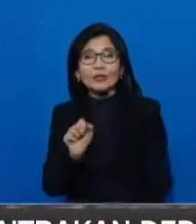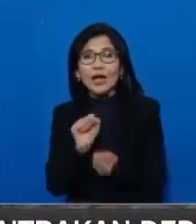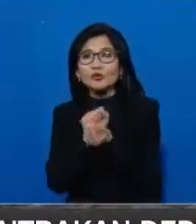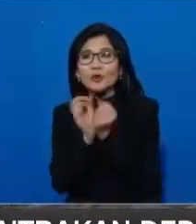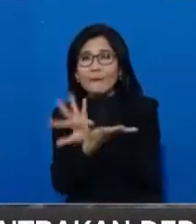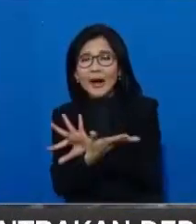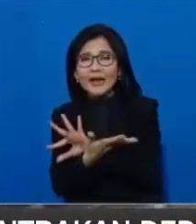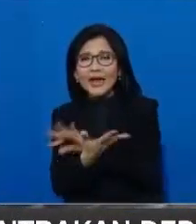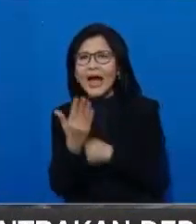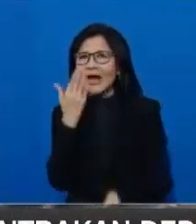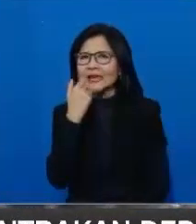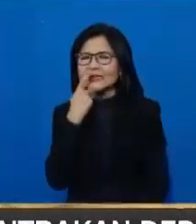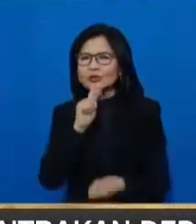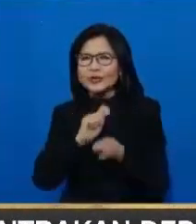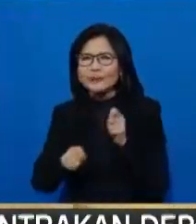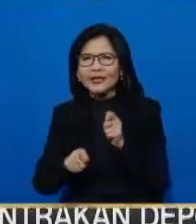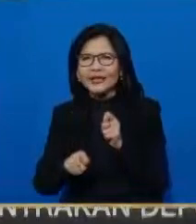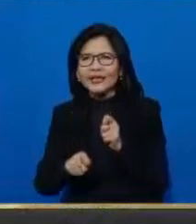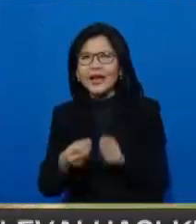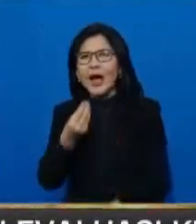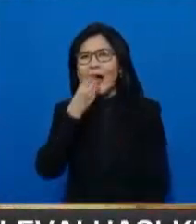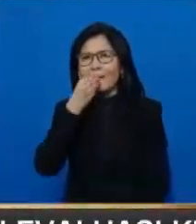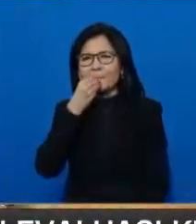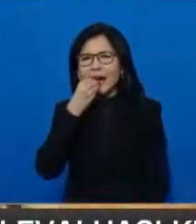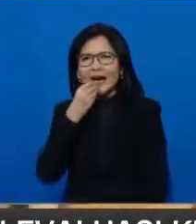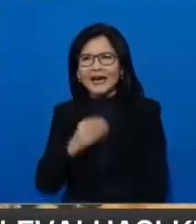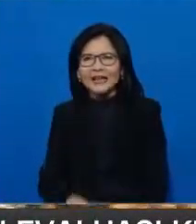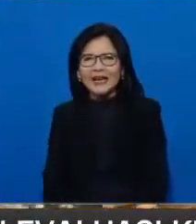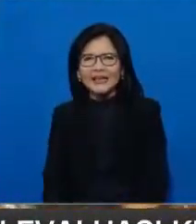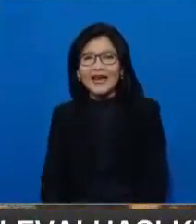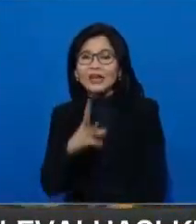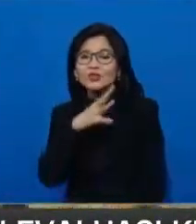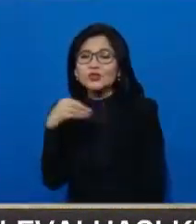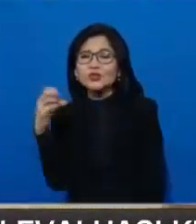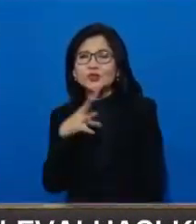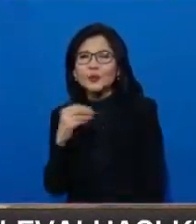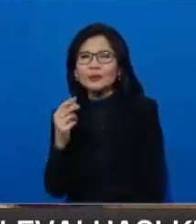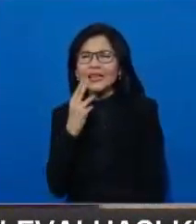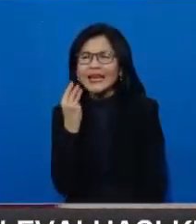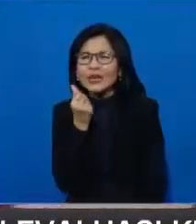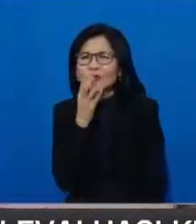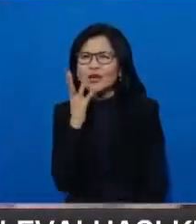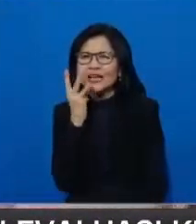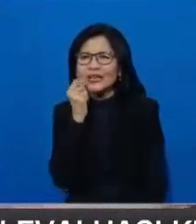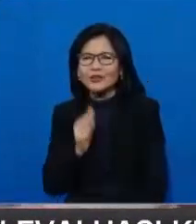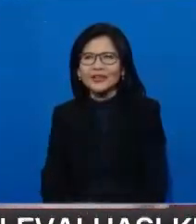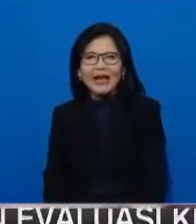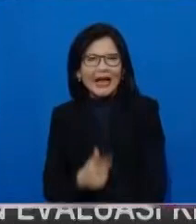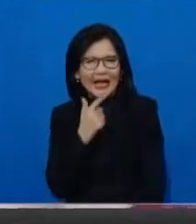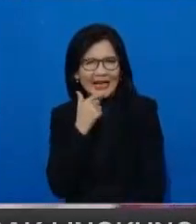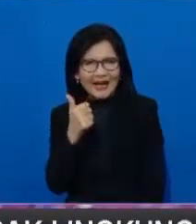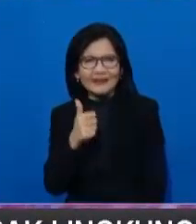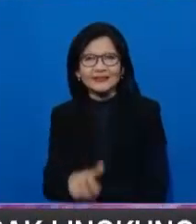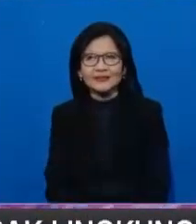nasi bulgur dikreasikan menjadi kuliner bulgur cumi crispy. Rasa yang gurih menyatu dalam sajian